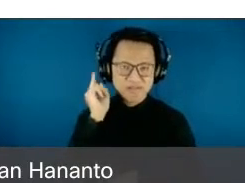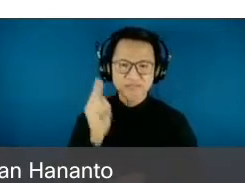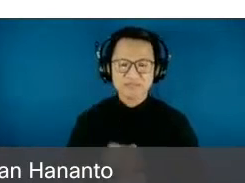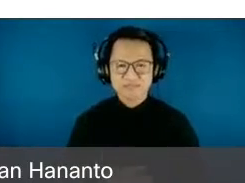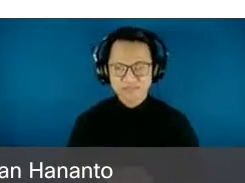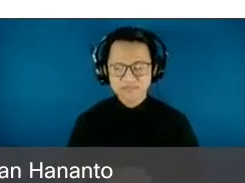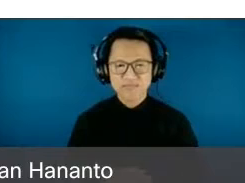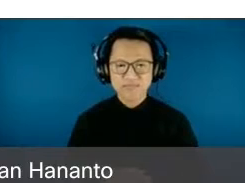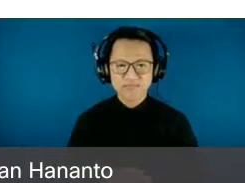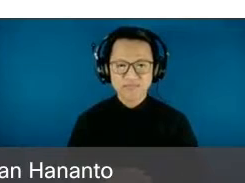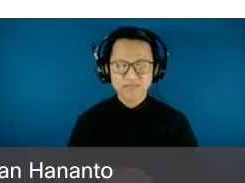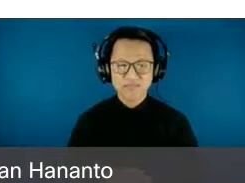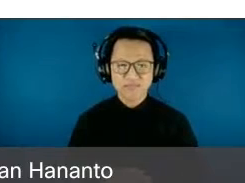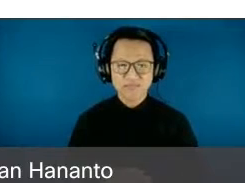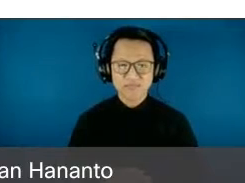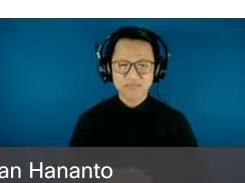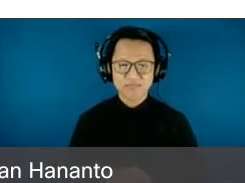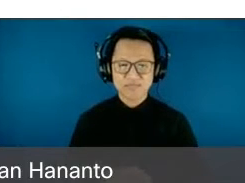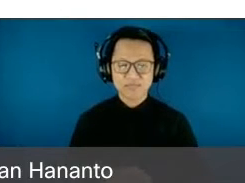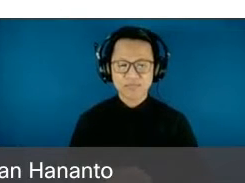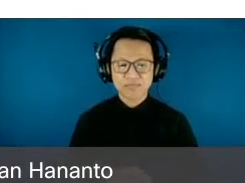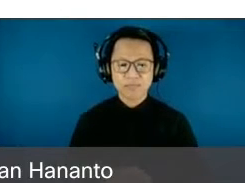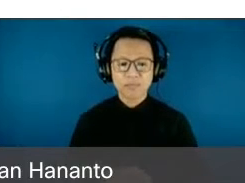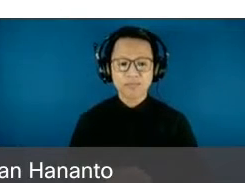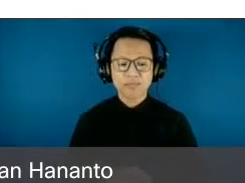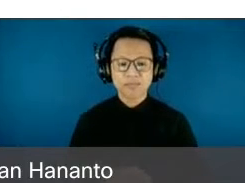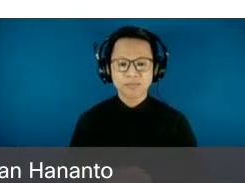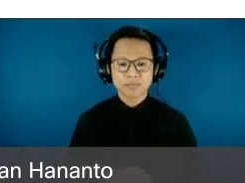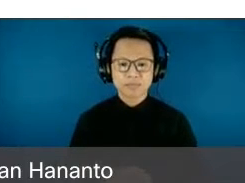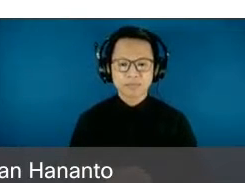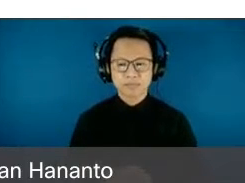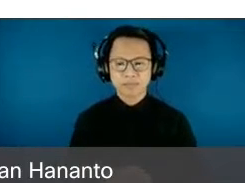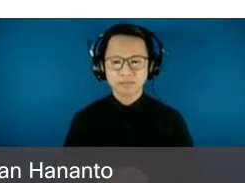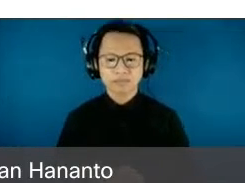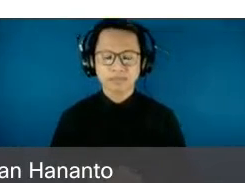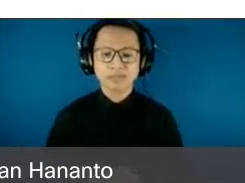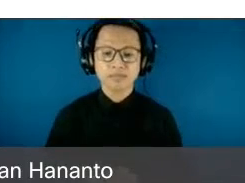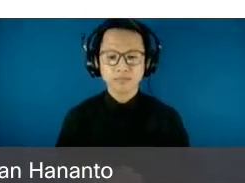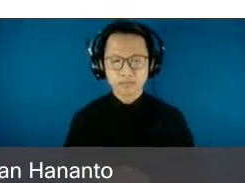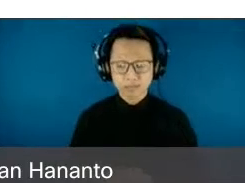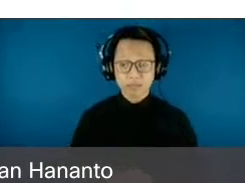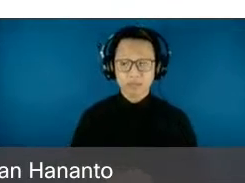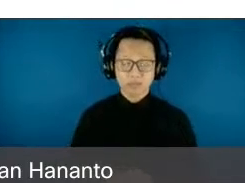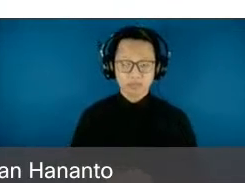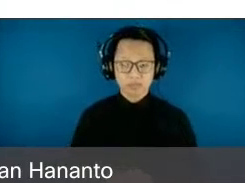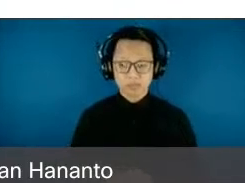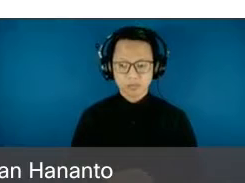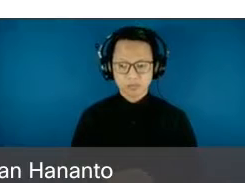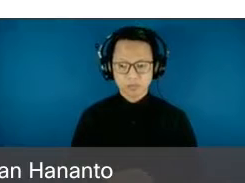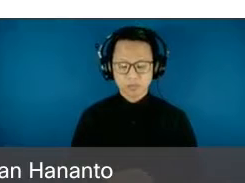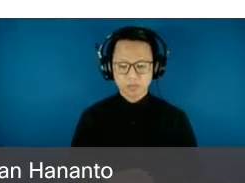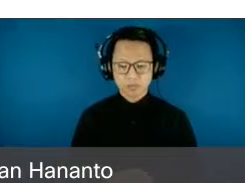H&M is collaborating with local garment company to do their production. There are 70 business partner supporting